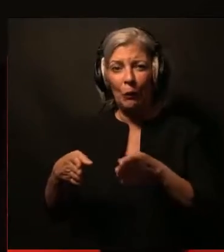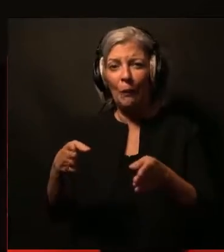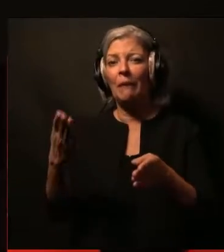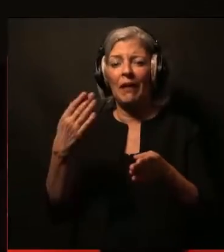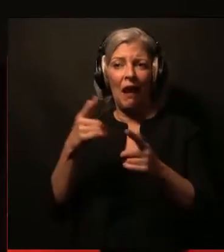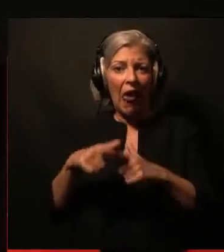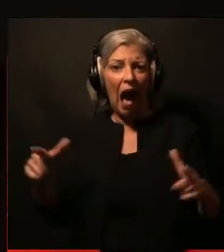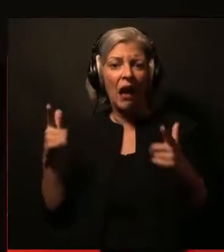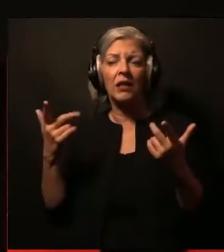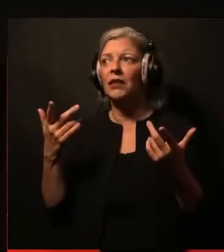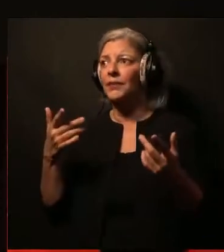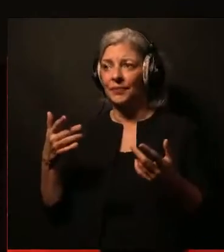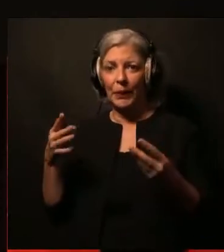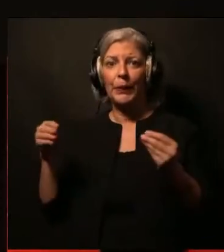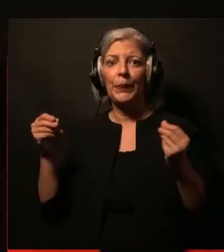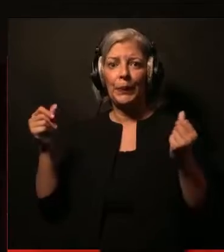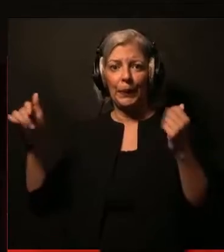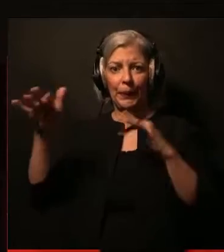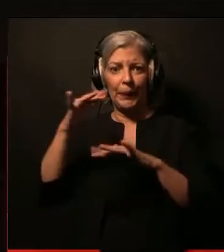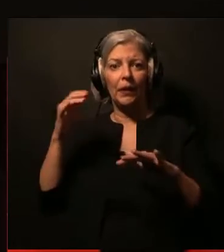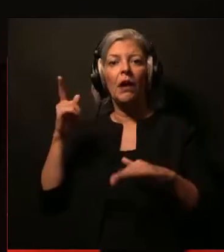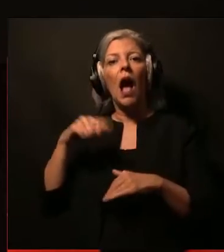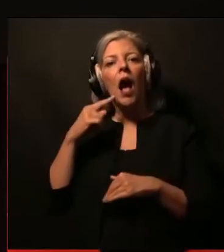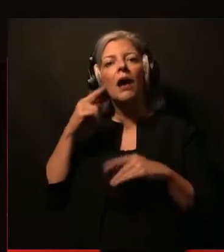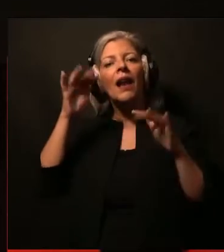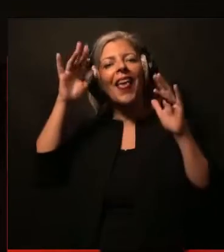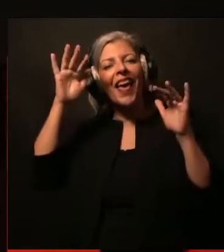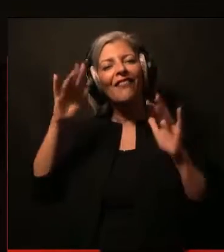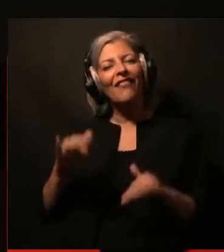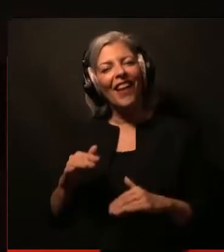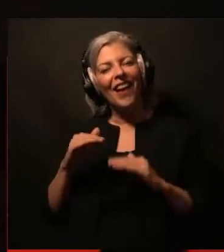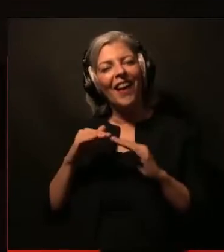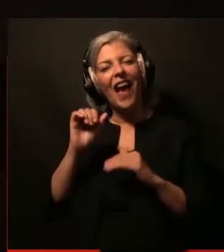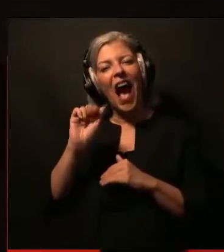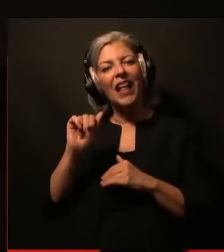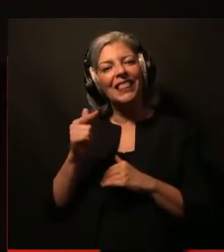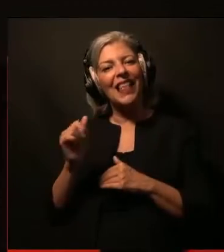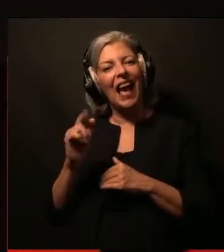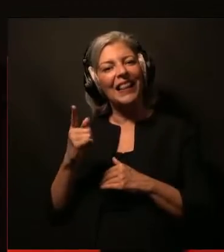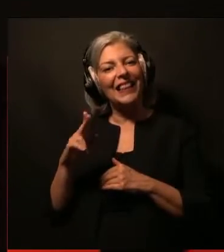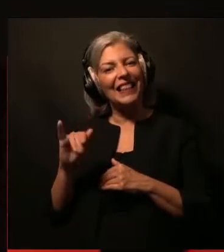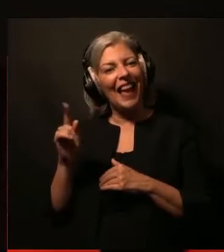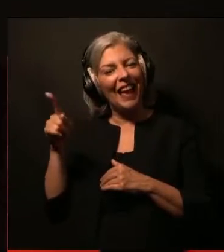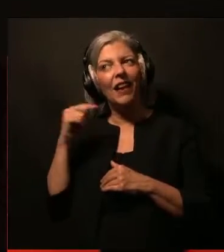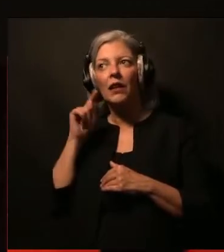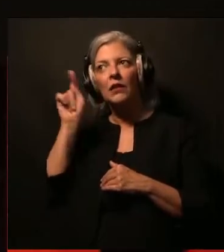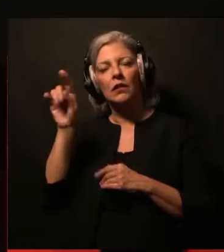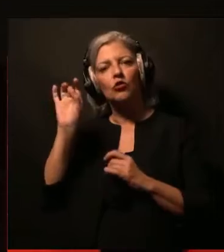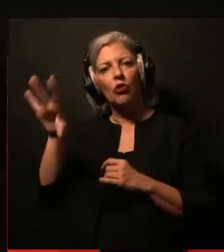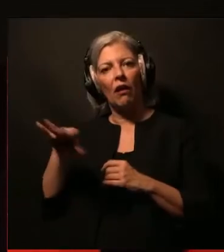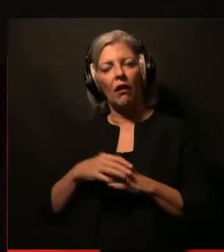ed anche nella neve dell'Antartide le microplastiche sono